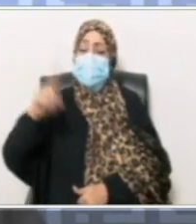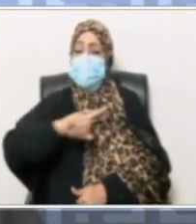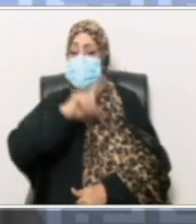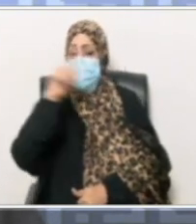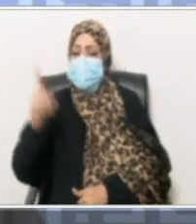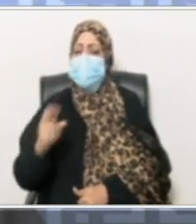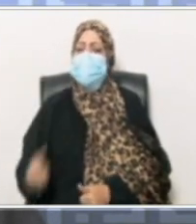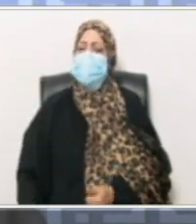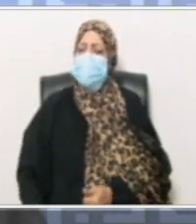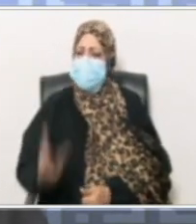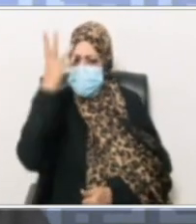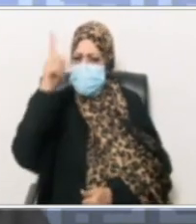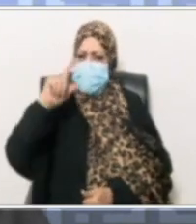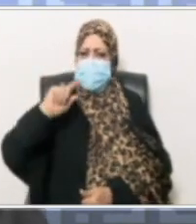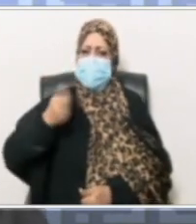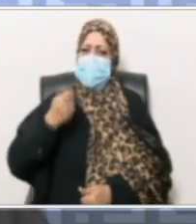انطفت.